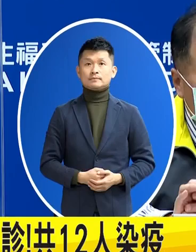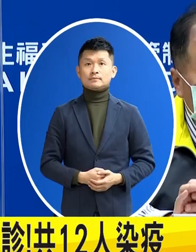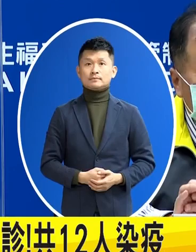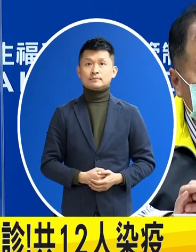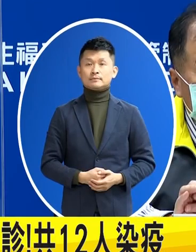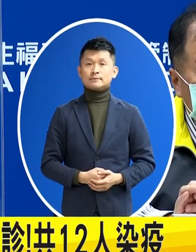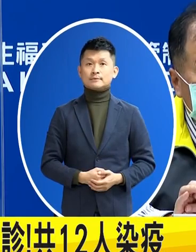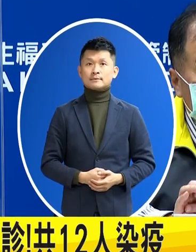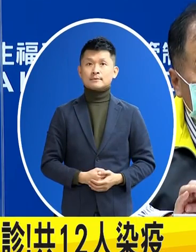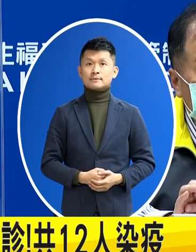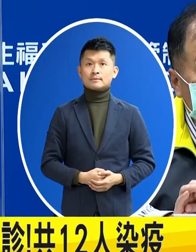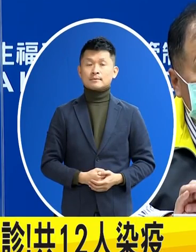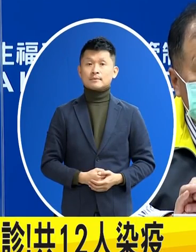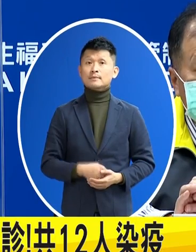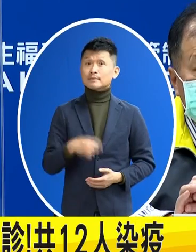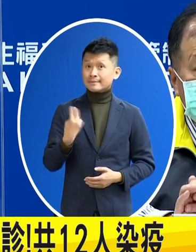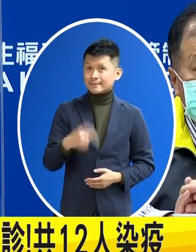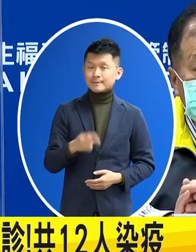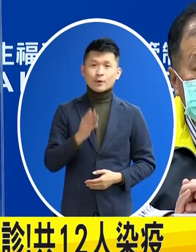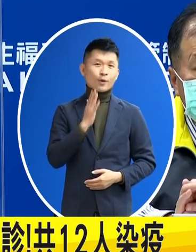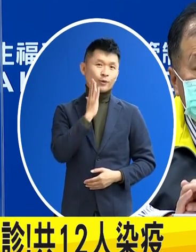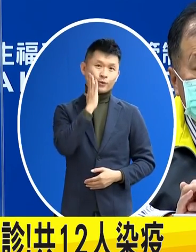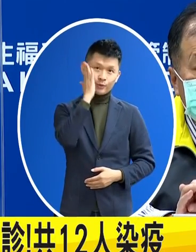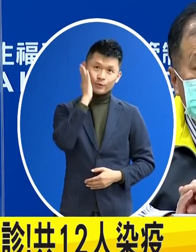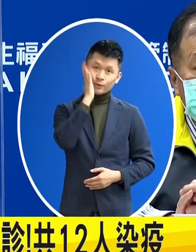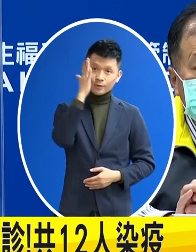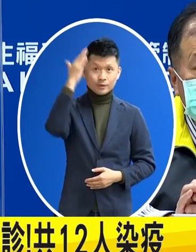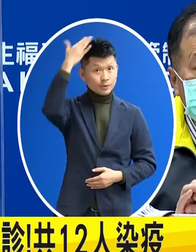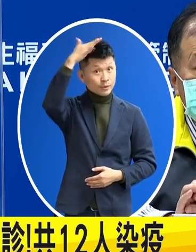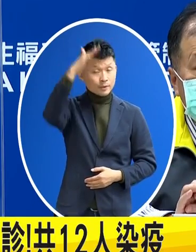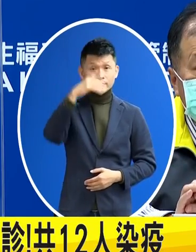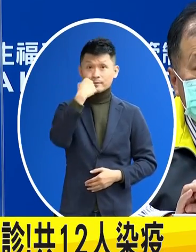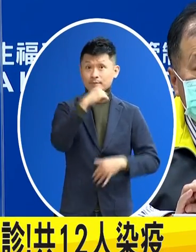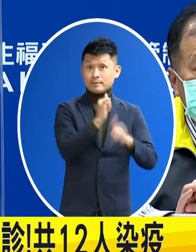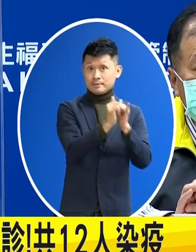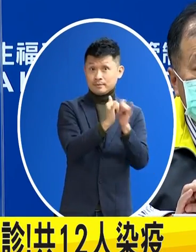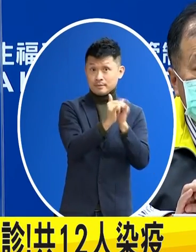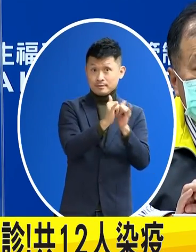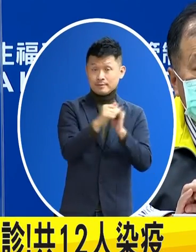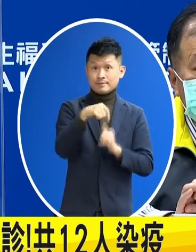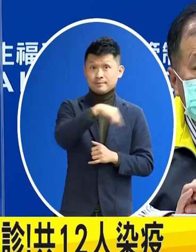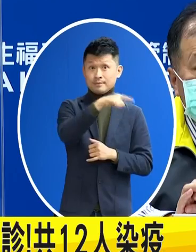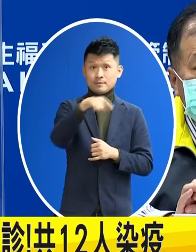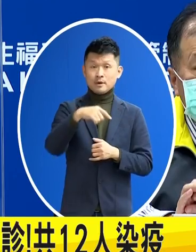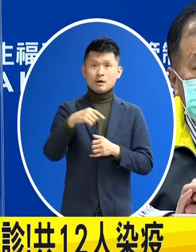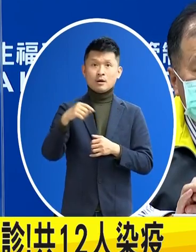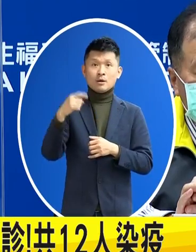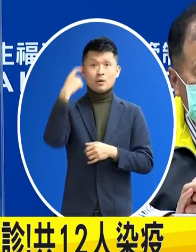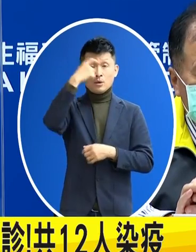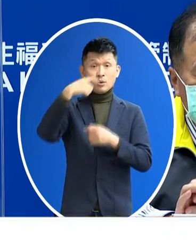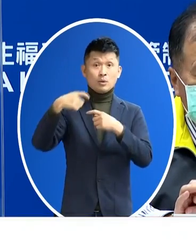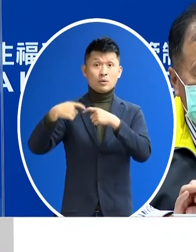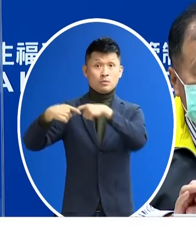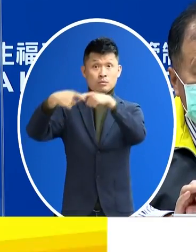那也那也算是很顺利那我国民众能够加速入境欧盟等国